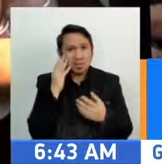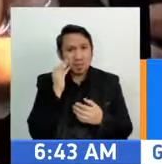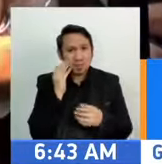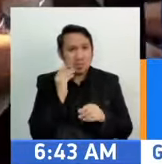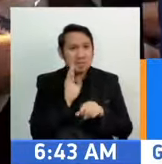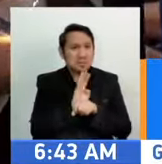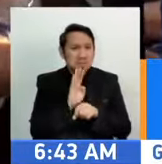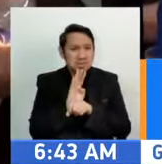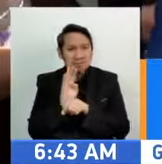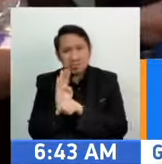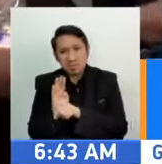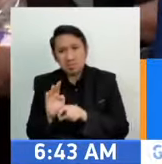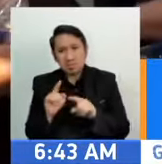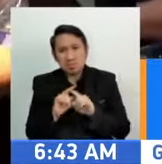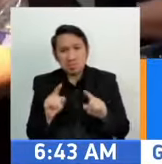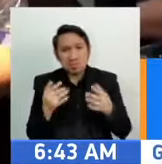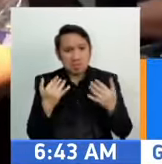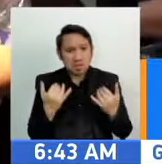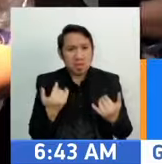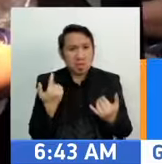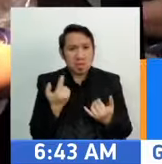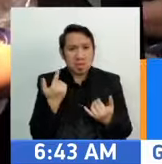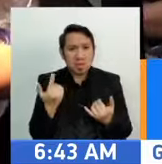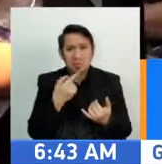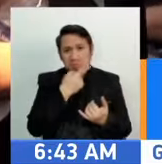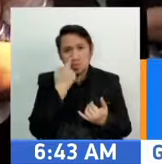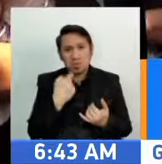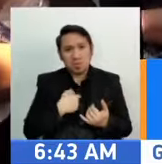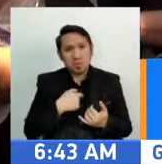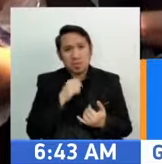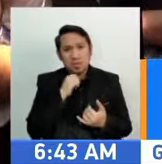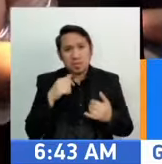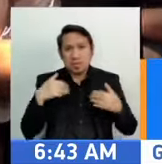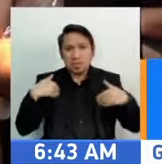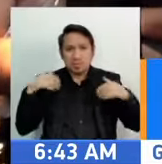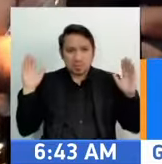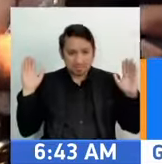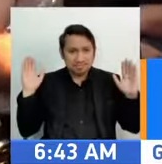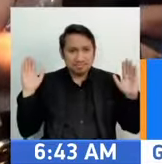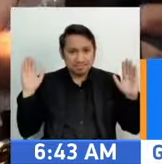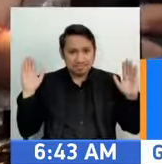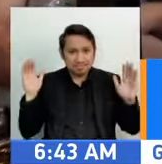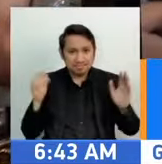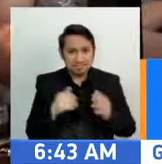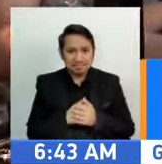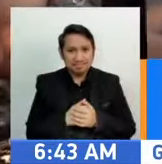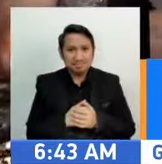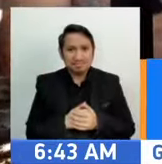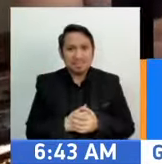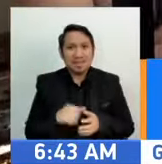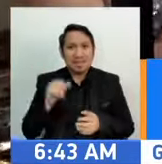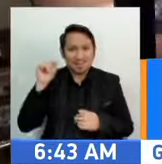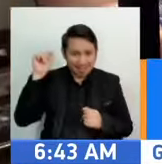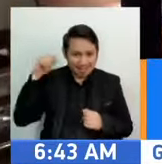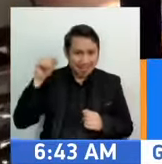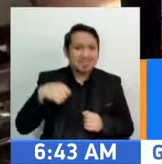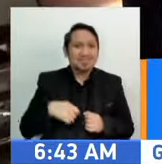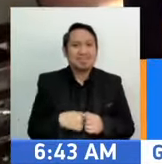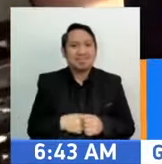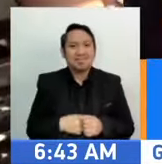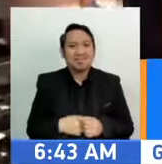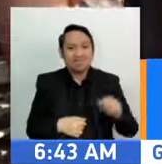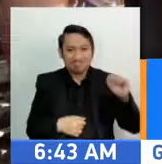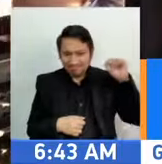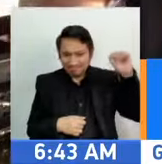ngayon lang ako nag-boom kasi hindi ako sumuko sa mga hamon ng buhay. Yan. So, yun lang mabigay ko ng tama, tips. Tama, agree? Agree? Tuloy yes! Lang. Yes! Tuloy nyo lang